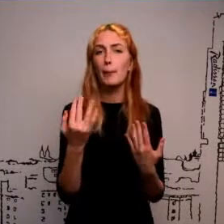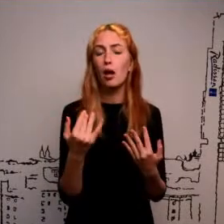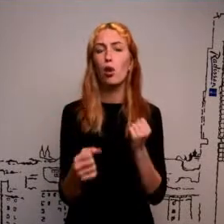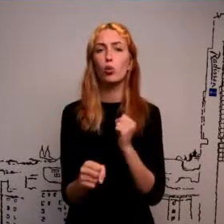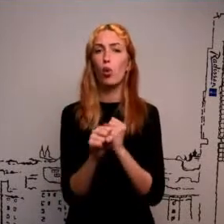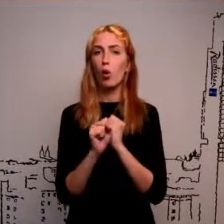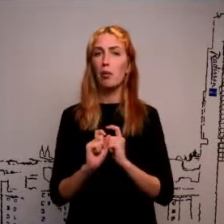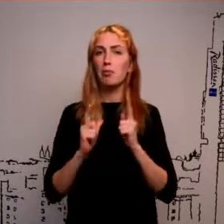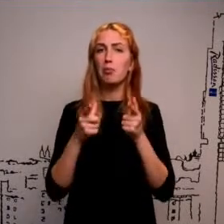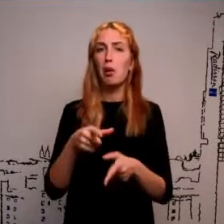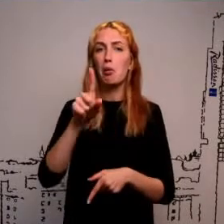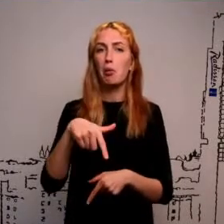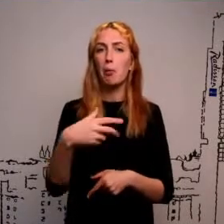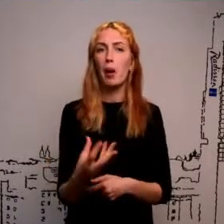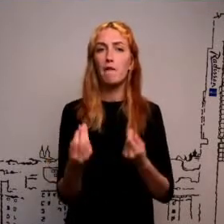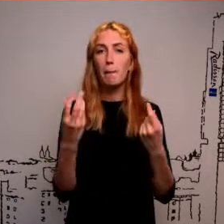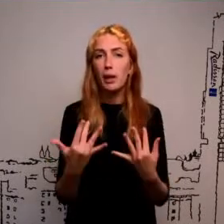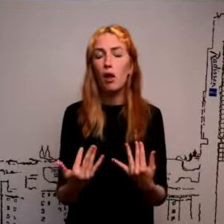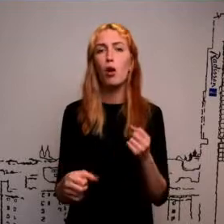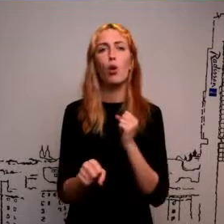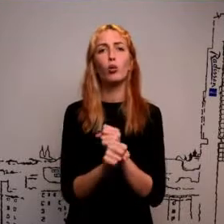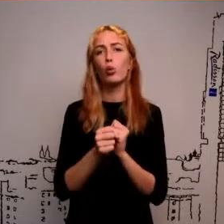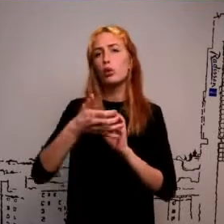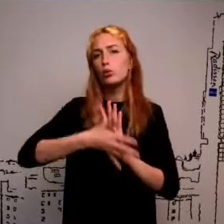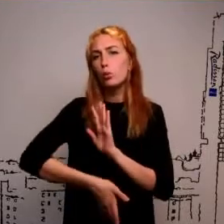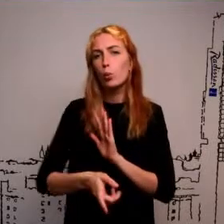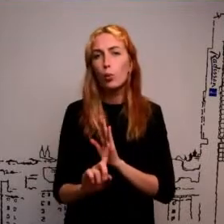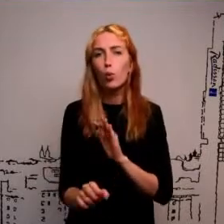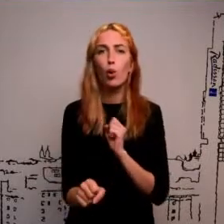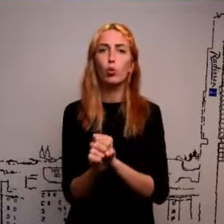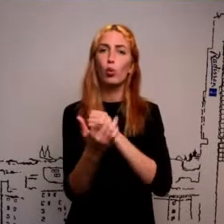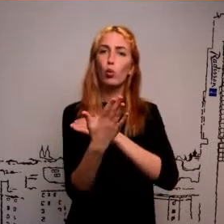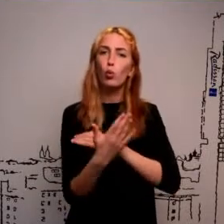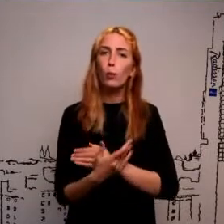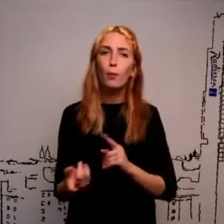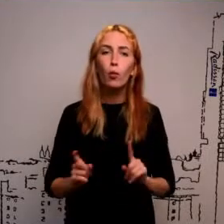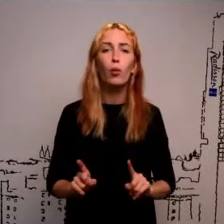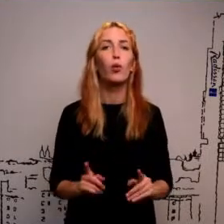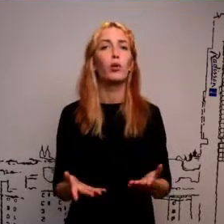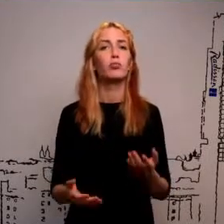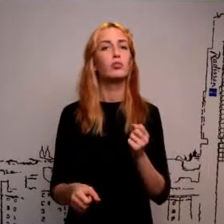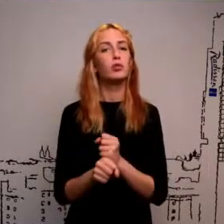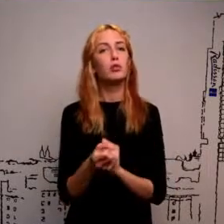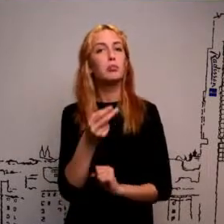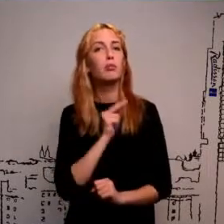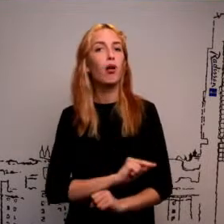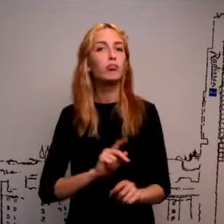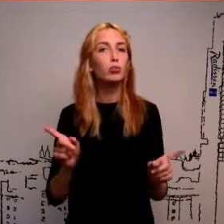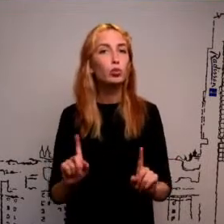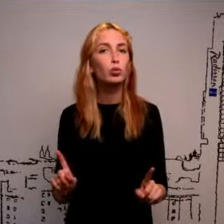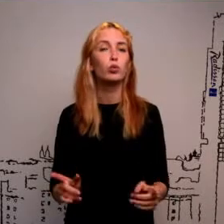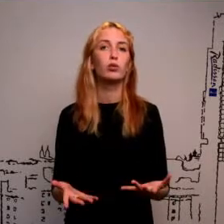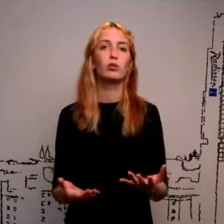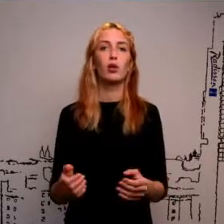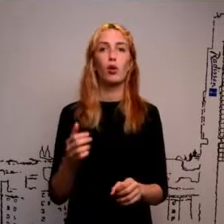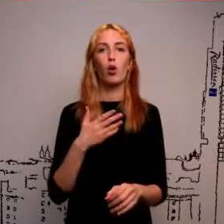tööle lähen, mis tööd ma täpselt teen, mis on minu tööülesanded, mis on minu töötasu, eks ole, milline